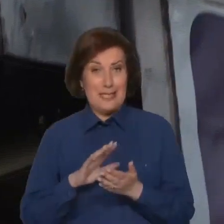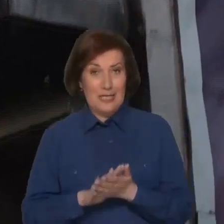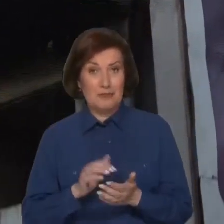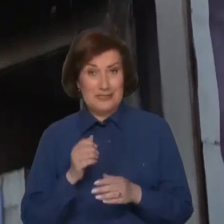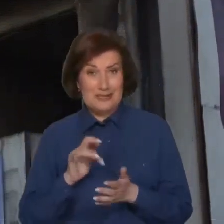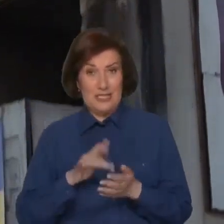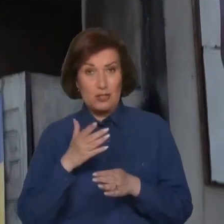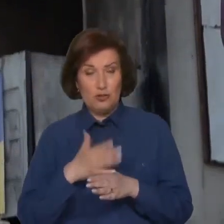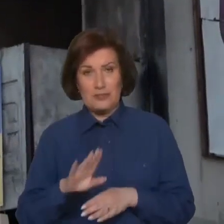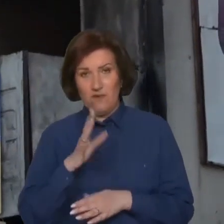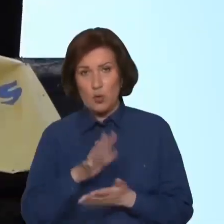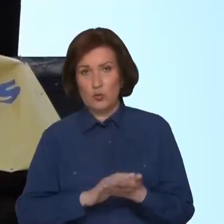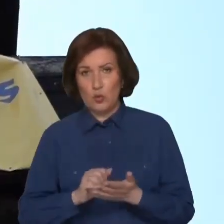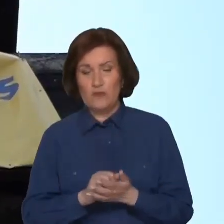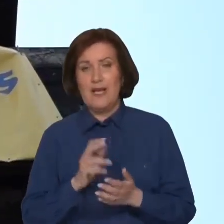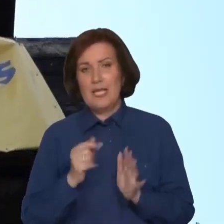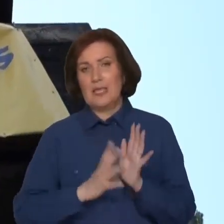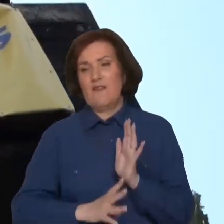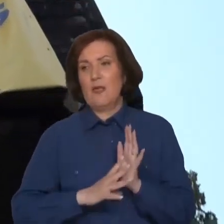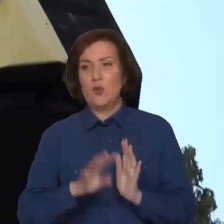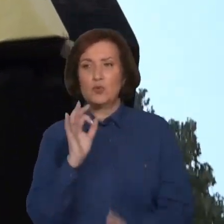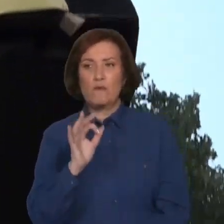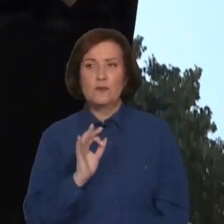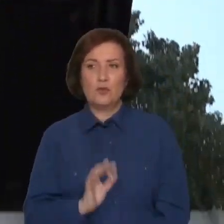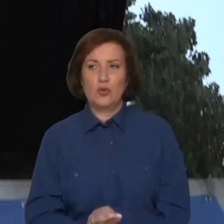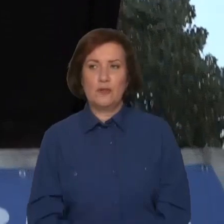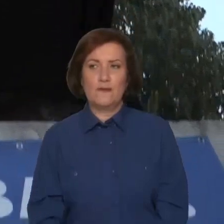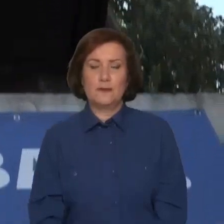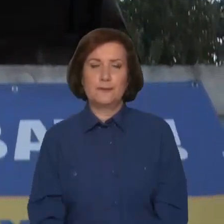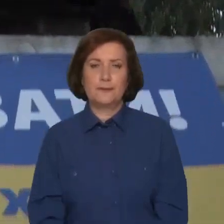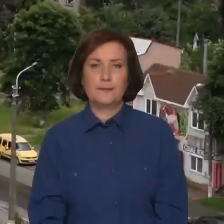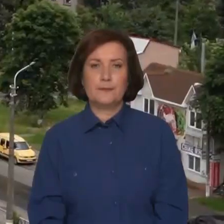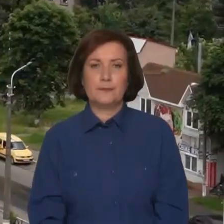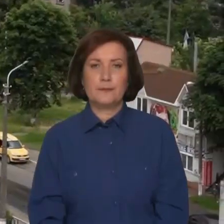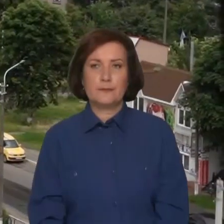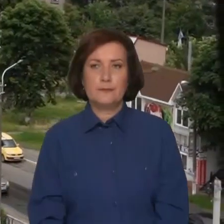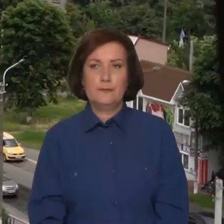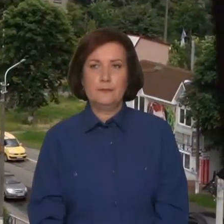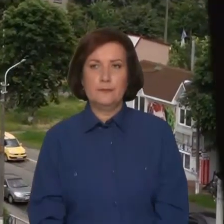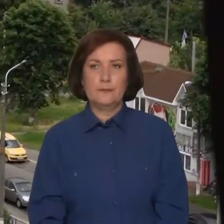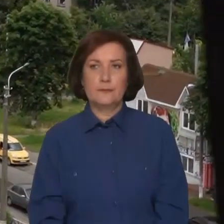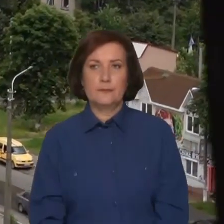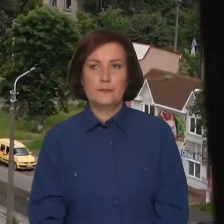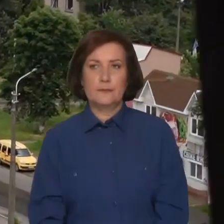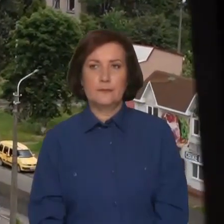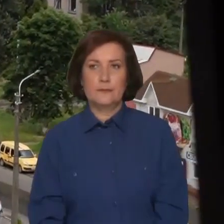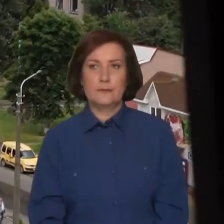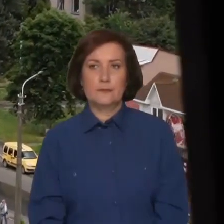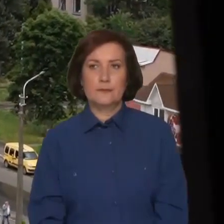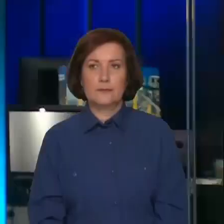центральну частину ворог зруйнував на 90%. Влада Прізова, Іван Горбунов. Єдині новини на